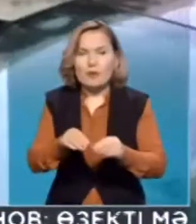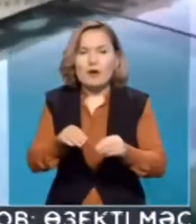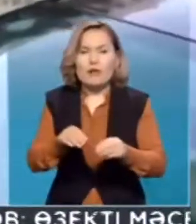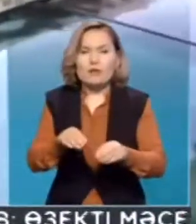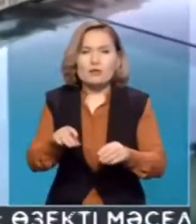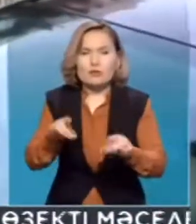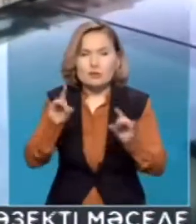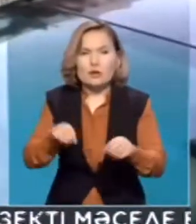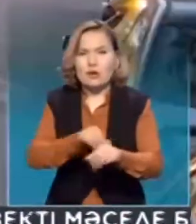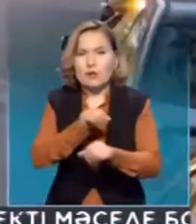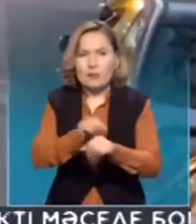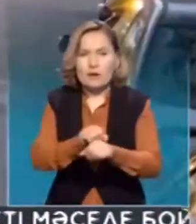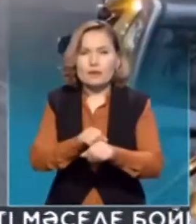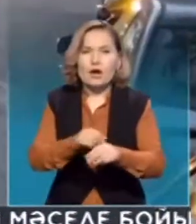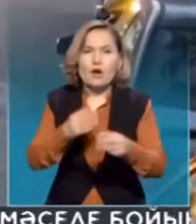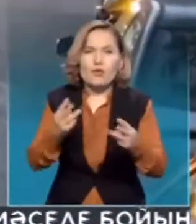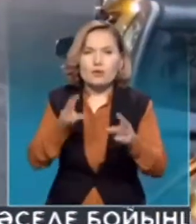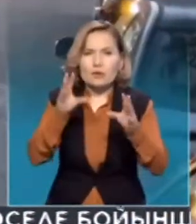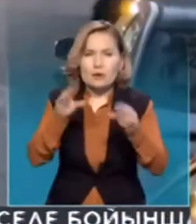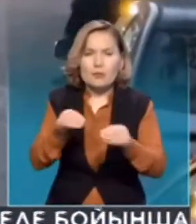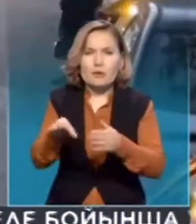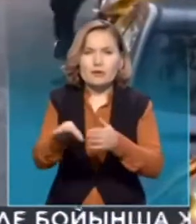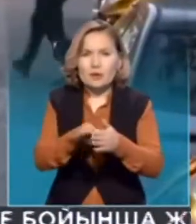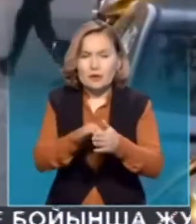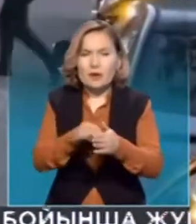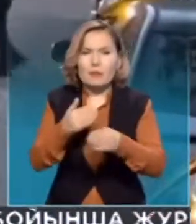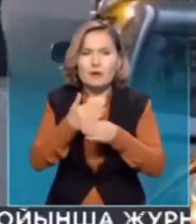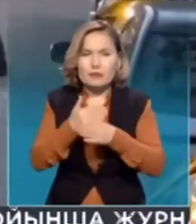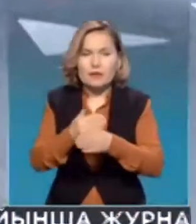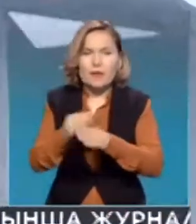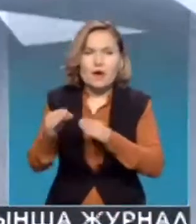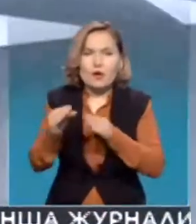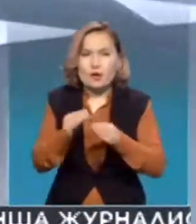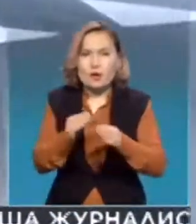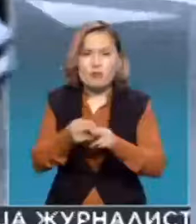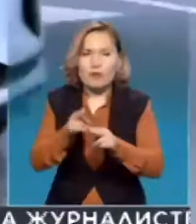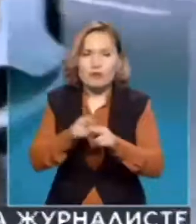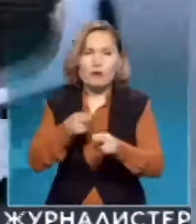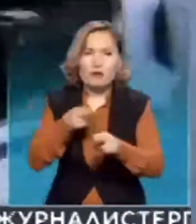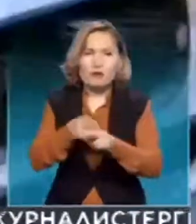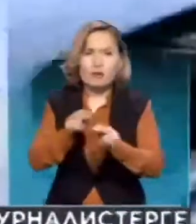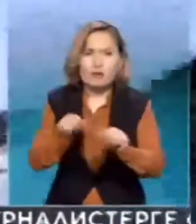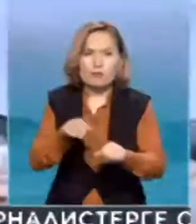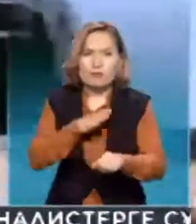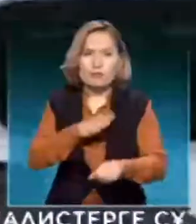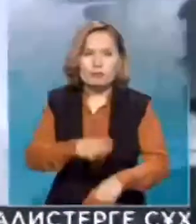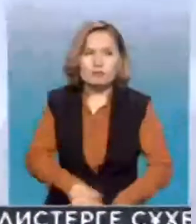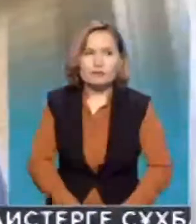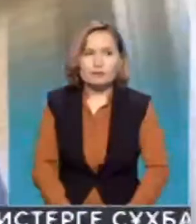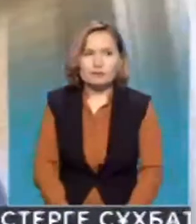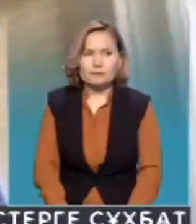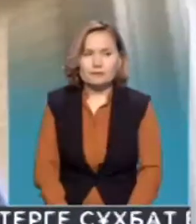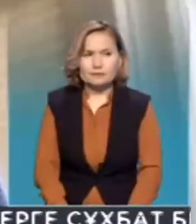тоқтап қалып, өрт сөндіруші немесе жедел жәрдем көлігінің жолын бөгеуі мүмкін.